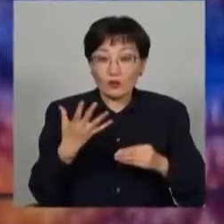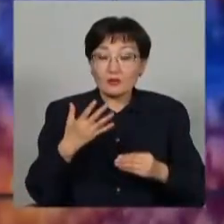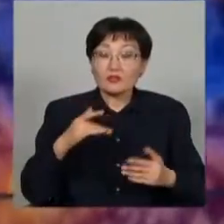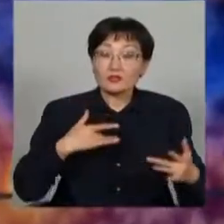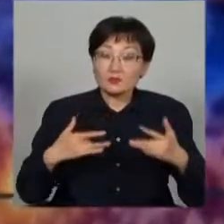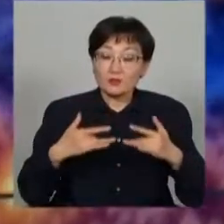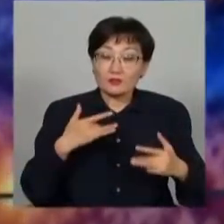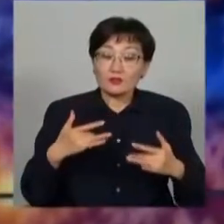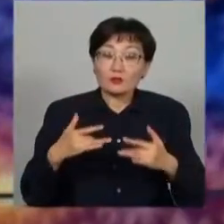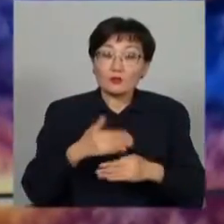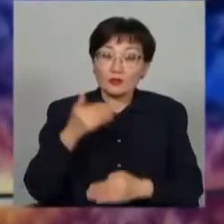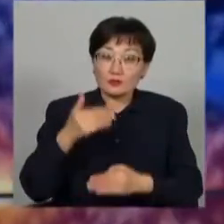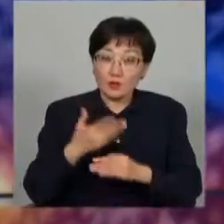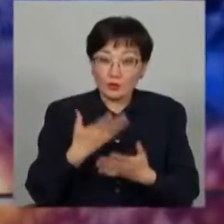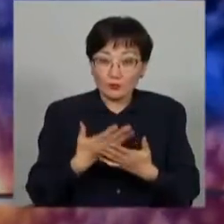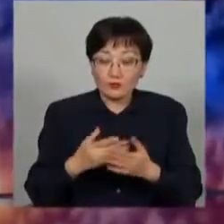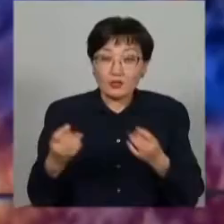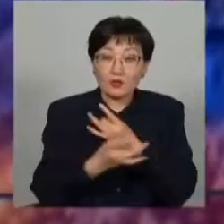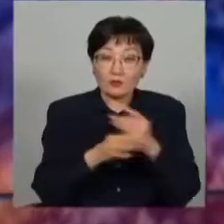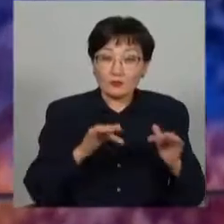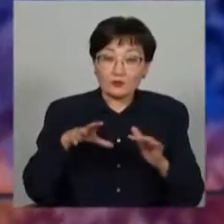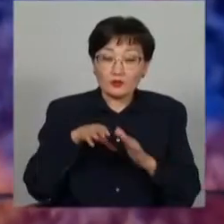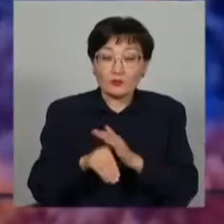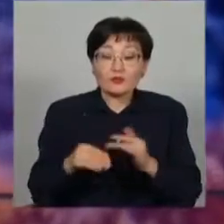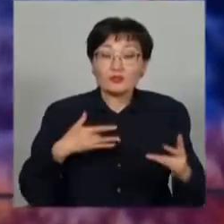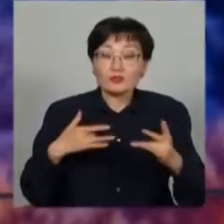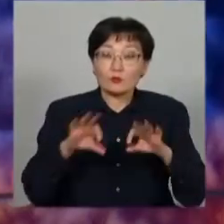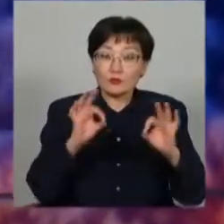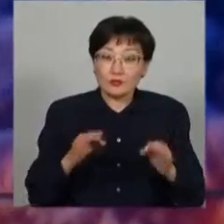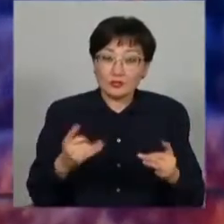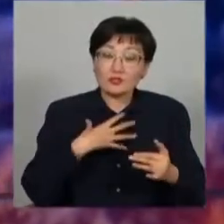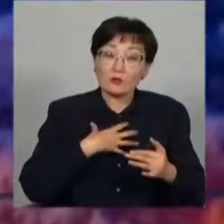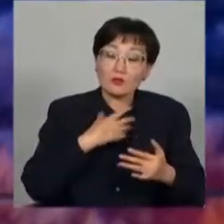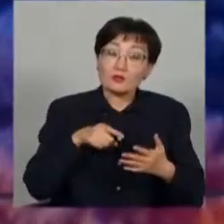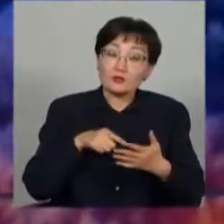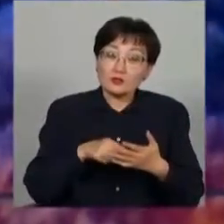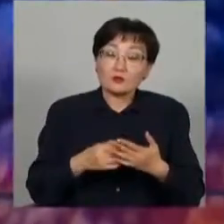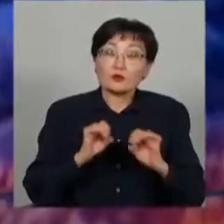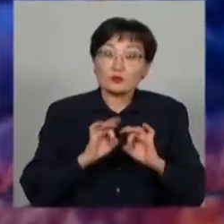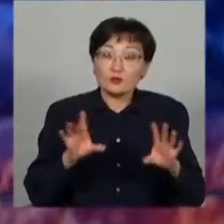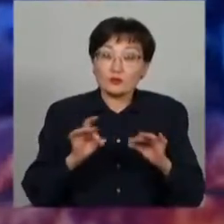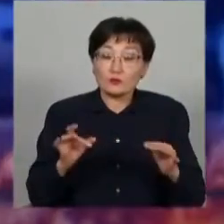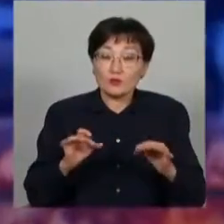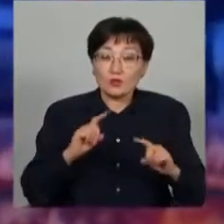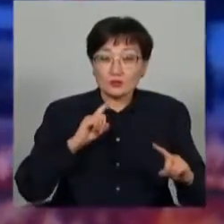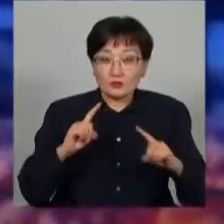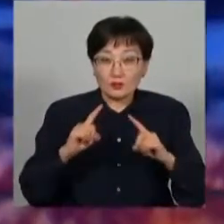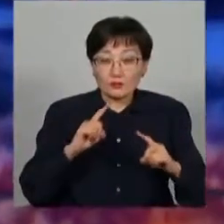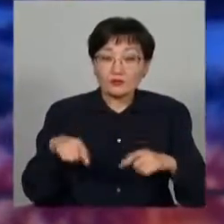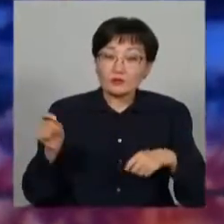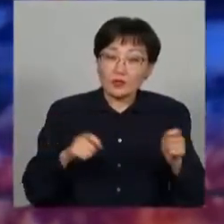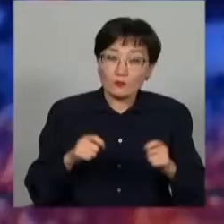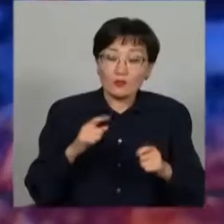спектакль көрерменге жол тартпақ. Мәдени іс-шараның аясында сахна өнерінің қазіргі өзекті мәселелерін арқау ететін дөңгелек үстелдер, семинарлар